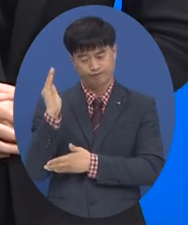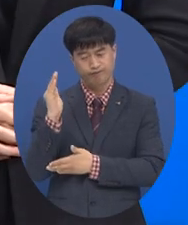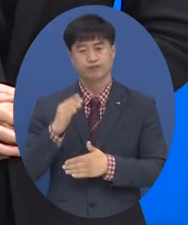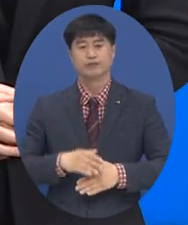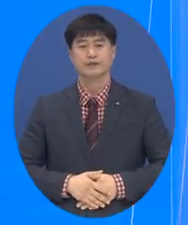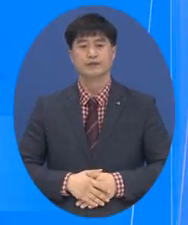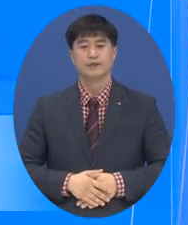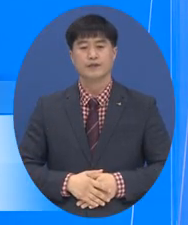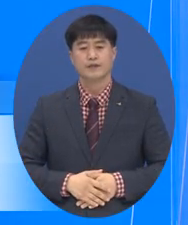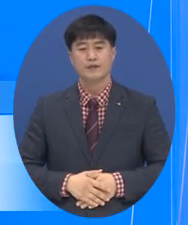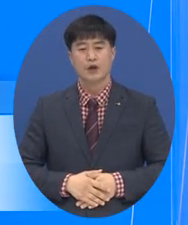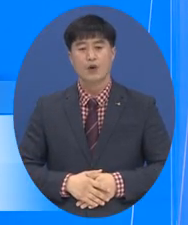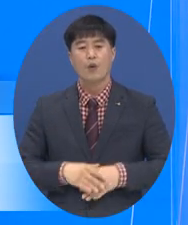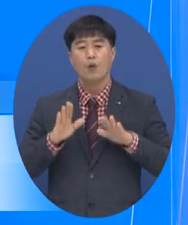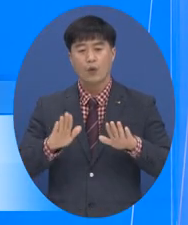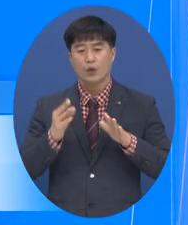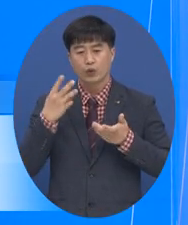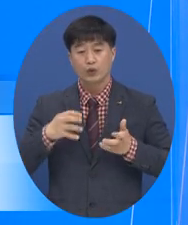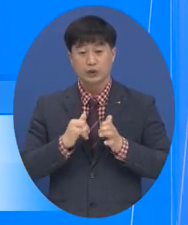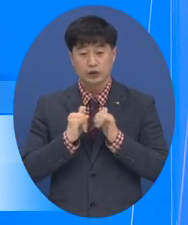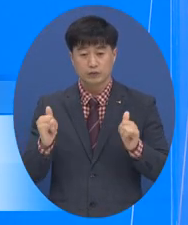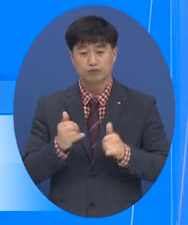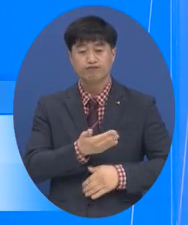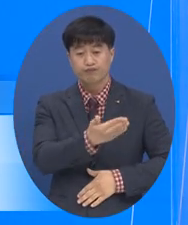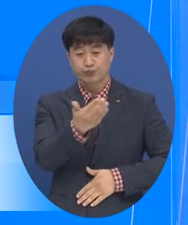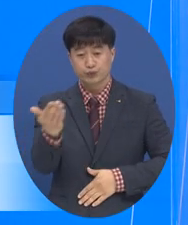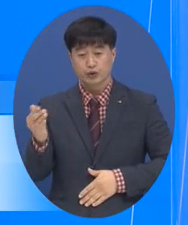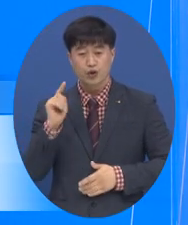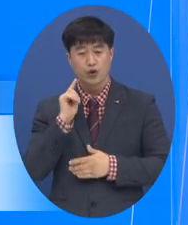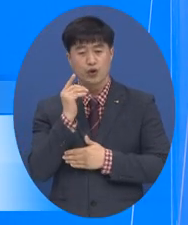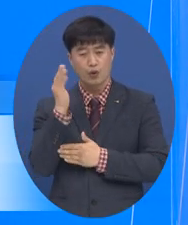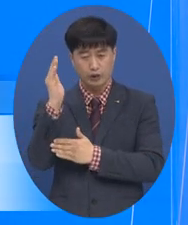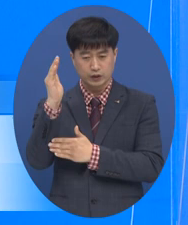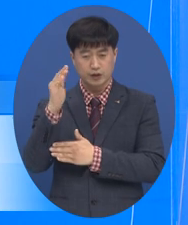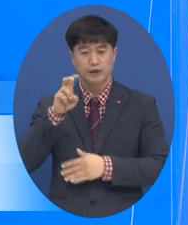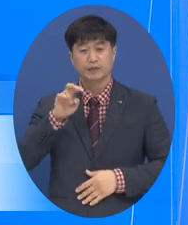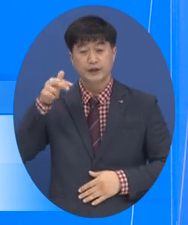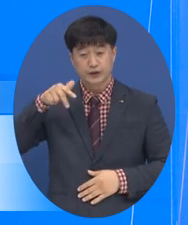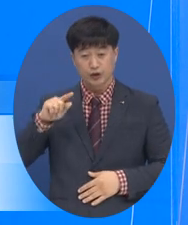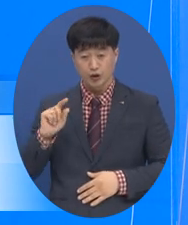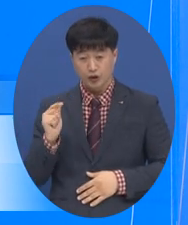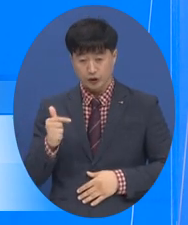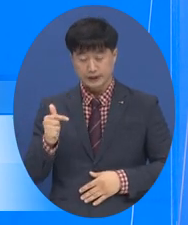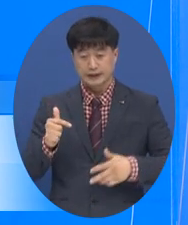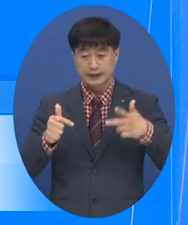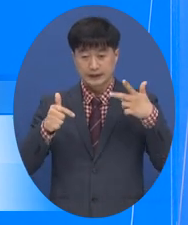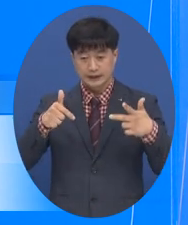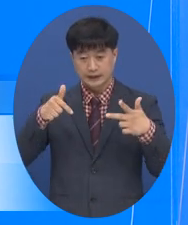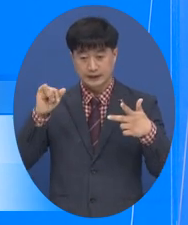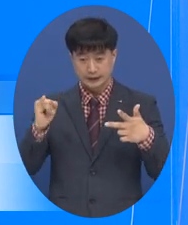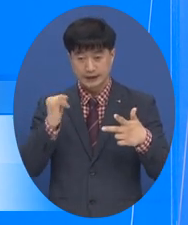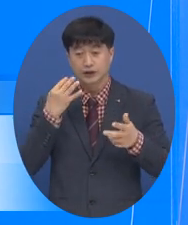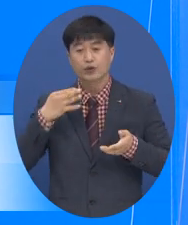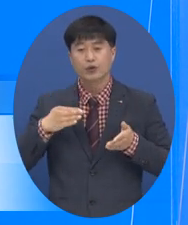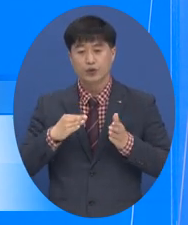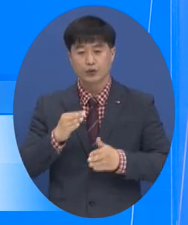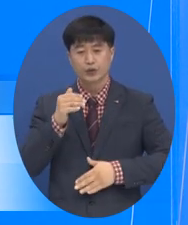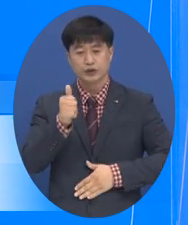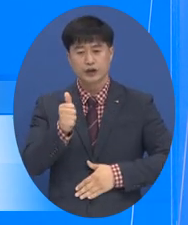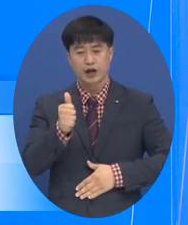열었습니다. 오늘은 도민 여러분께서 영광스러운 민선